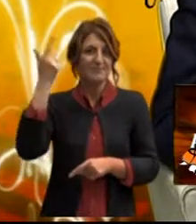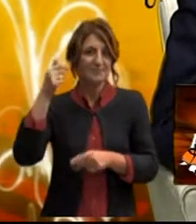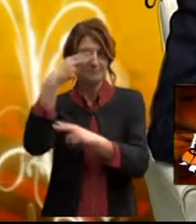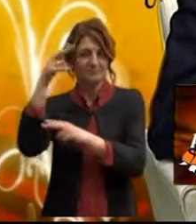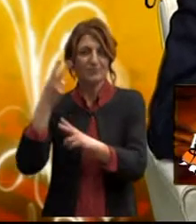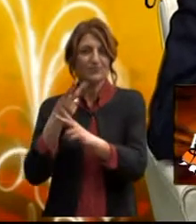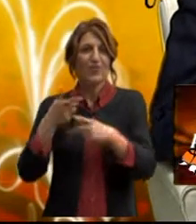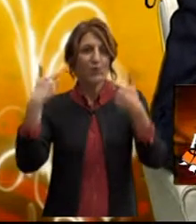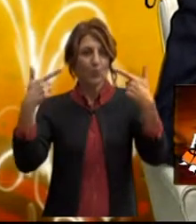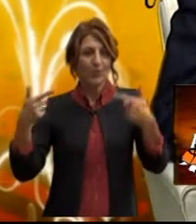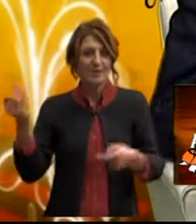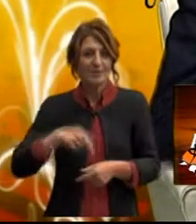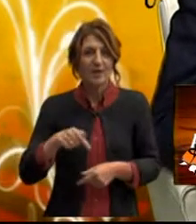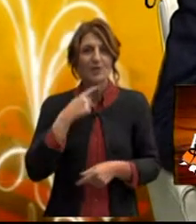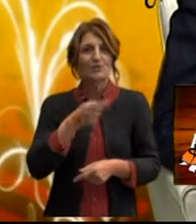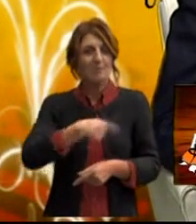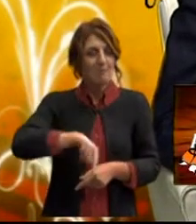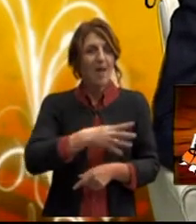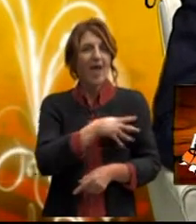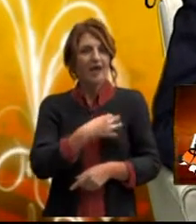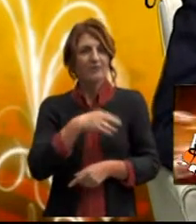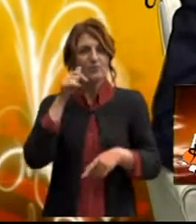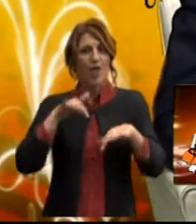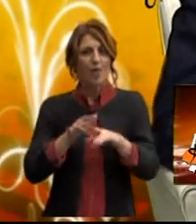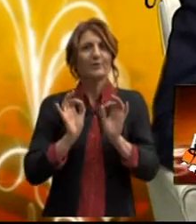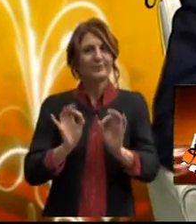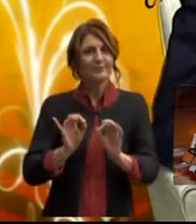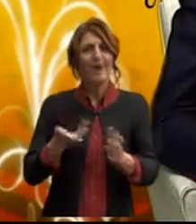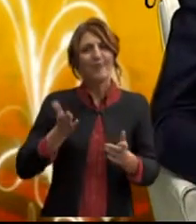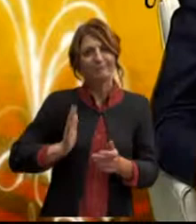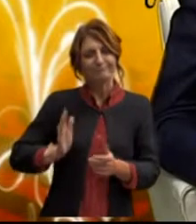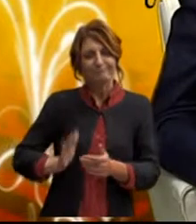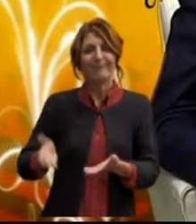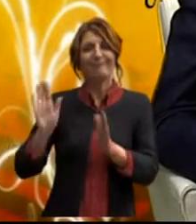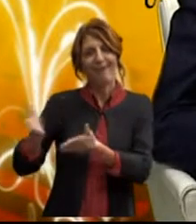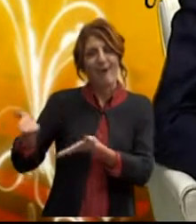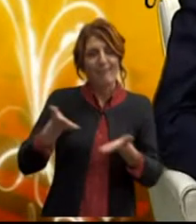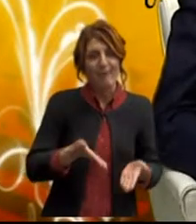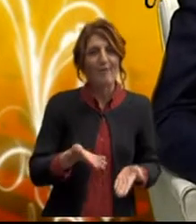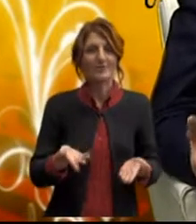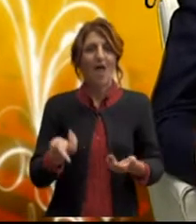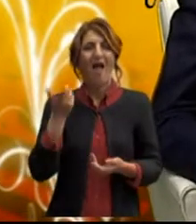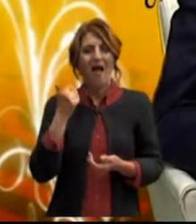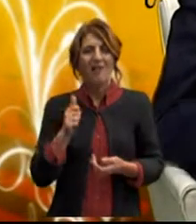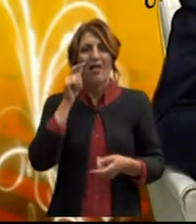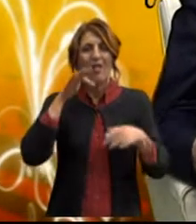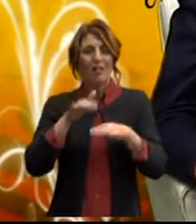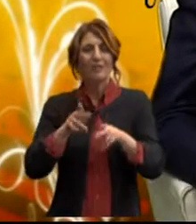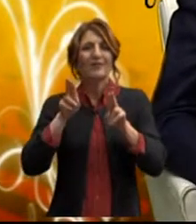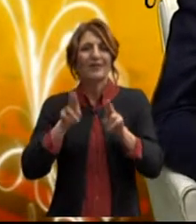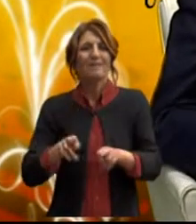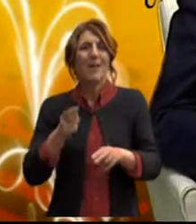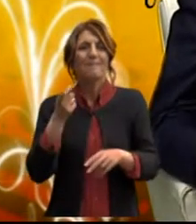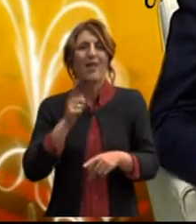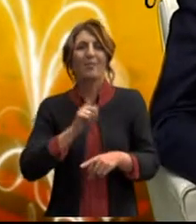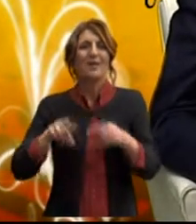su gostoljubivi, dobre volje. Naravno, ima značajan broj ljudi koji su danas nezadovoljni, s pravom su nezadovoljni s obzirom da se